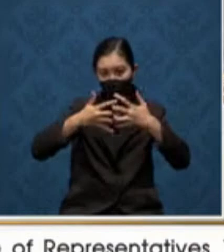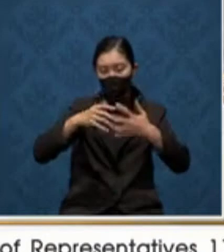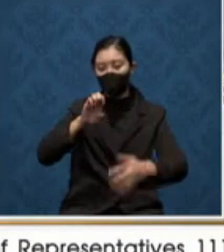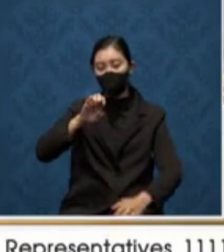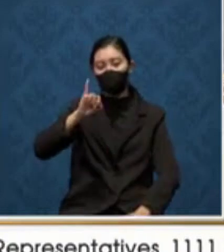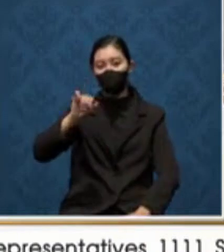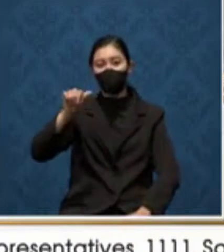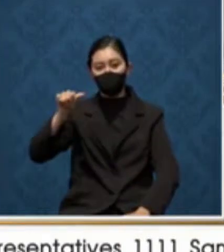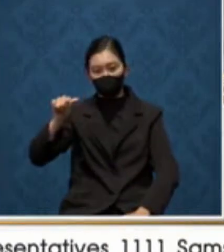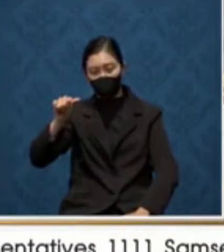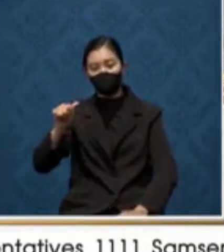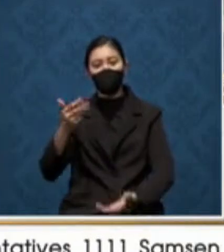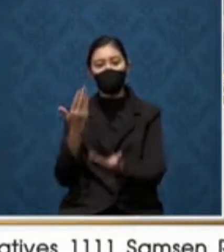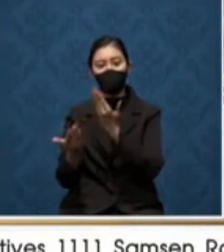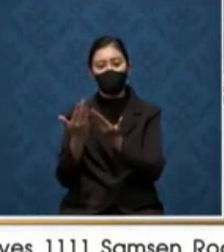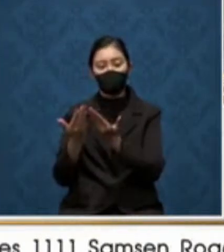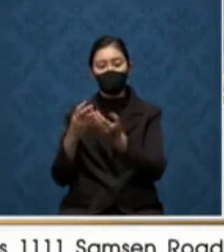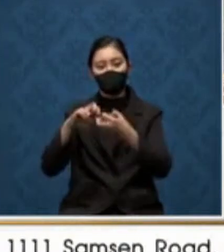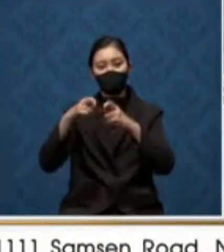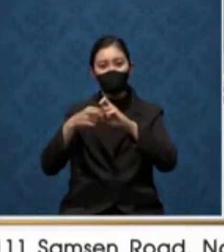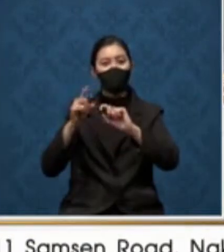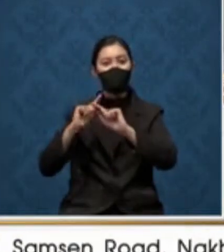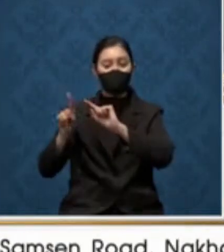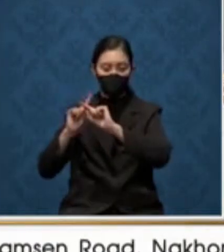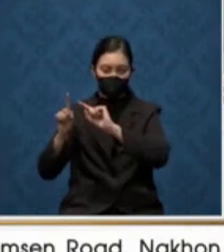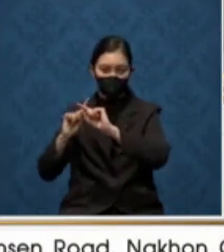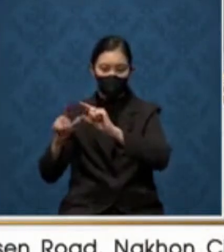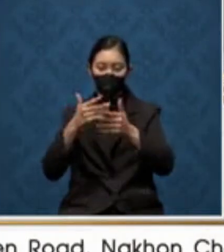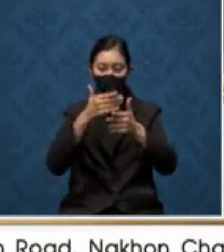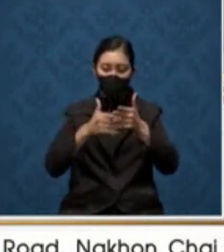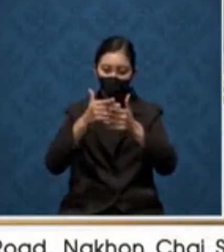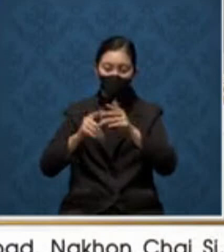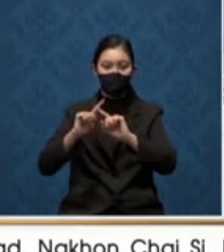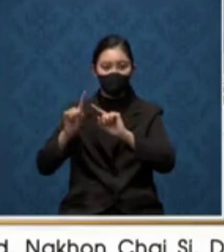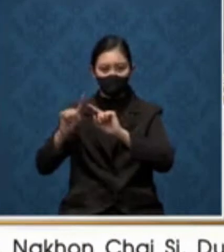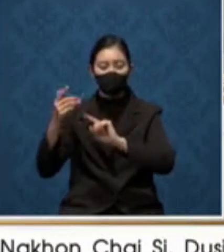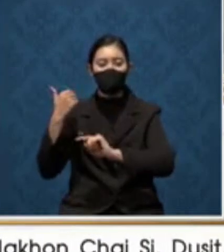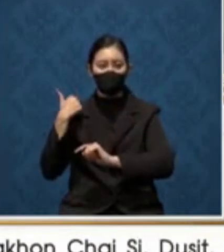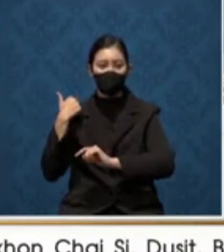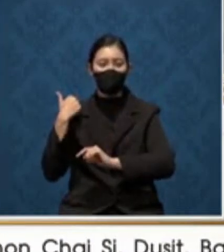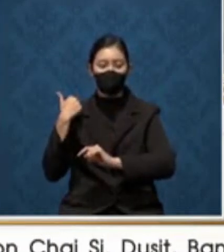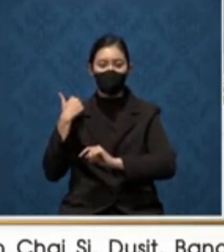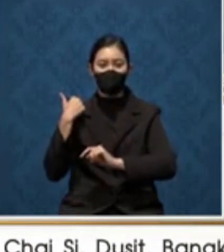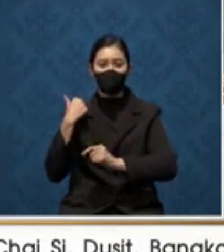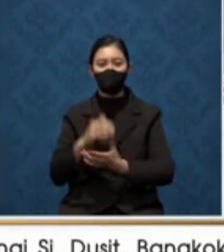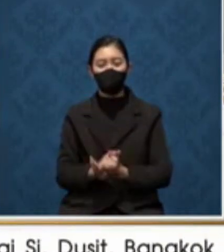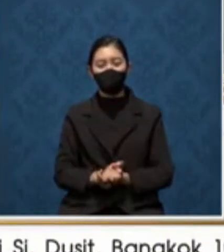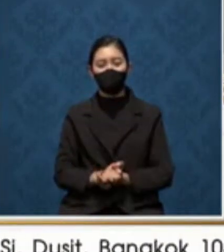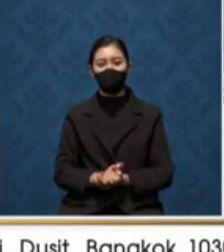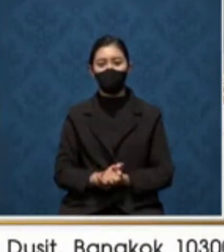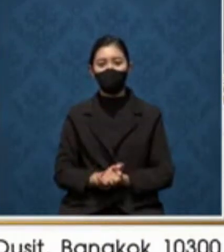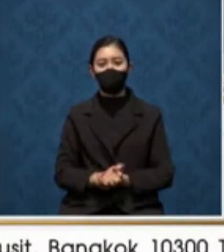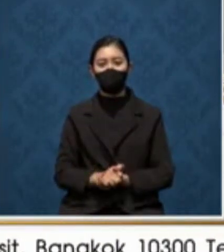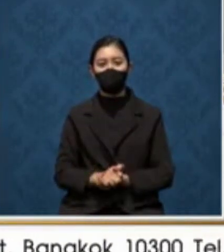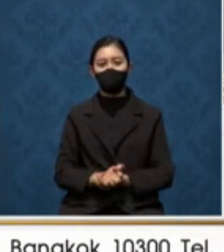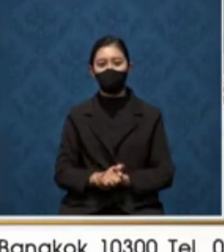มากมายครัซึมจะเป็อปสักษแล้วก็ยงจะเป็นจุดที่ยังเป็ลอกอยู่ที่จะไม่สามารถทำให้ธุรกิจในเรื่ของสุราเป็นการ